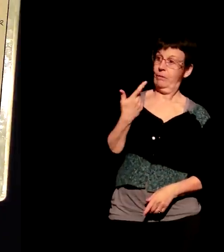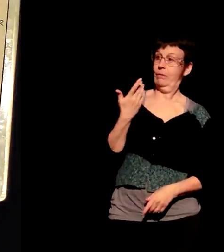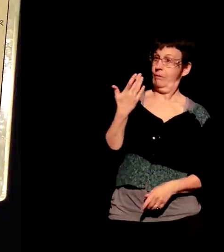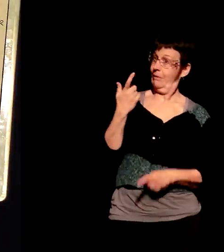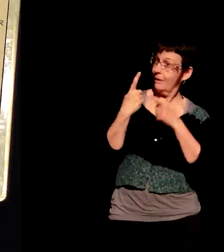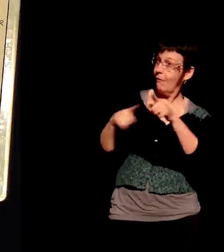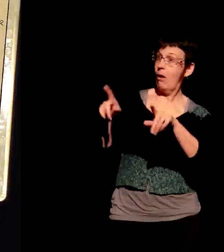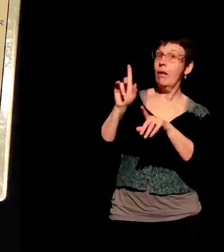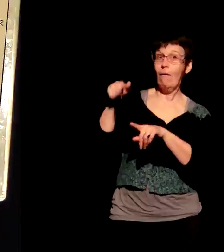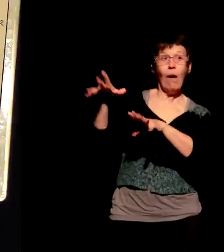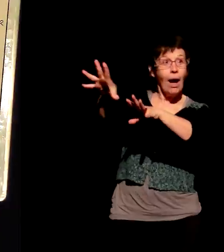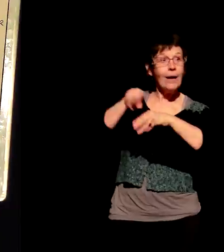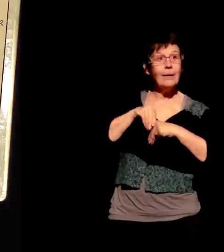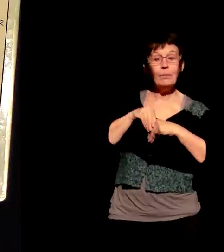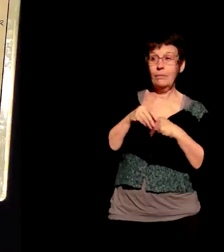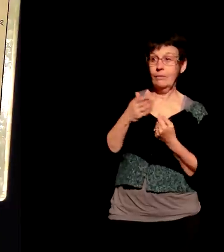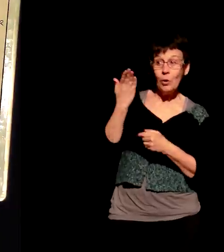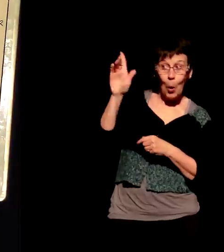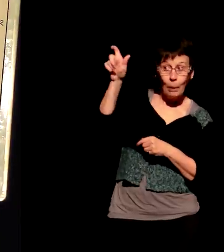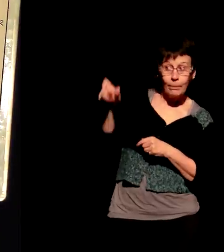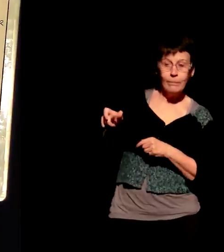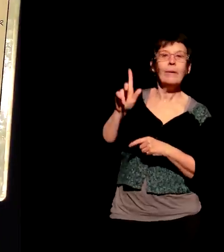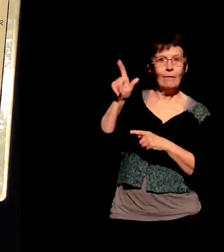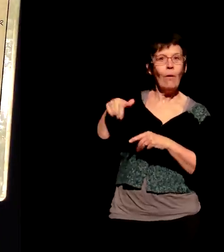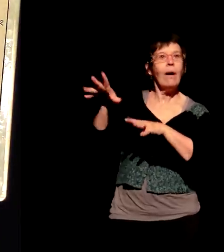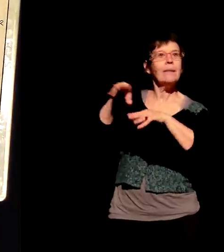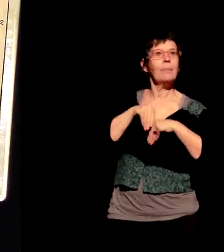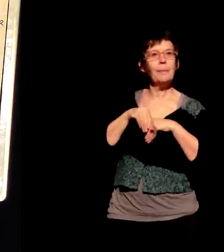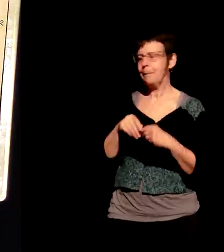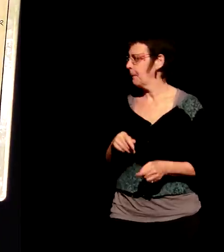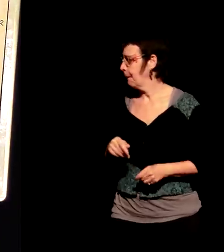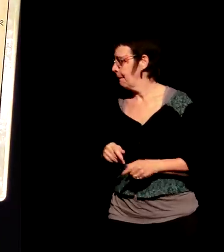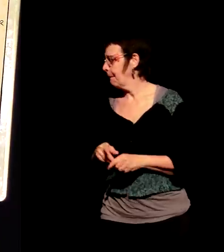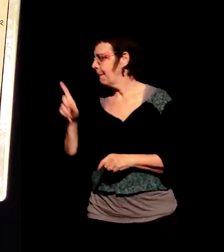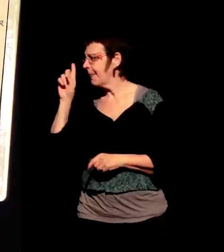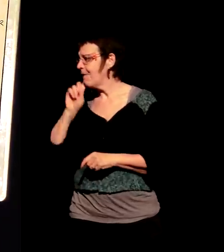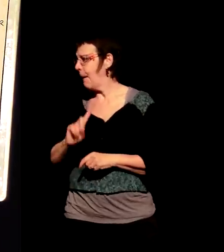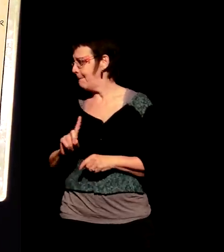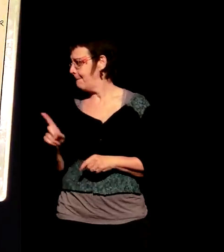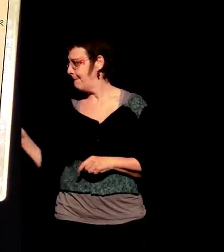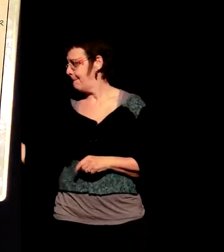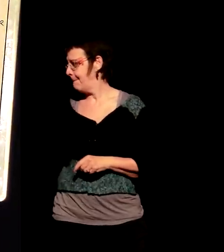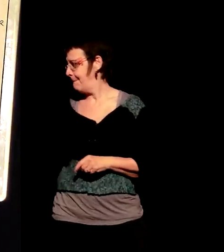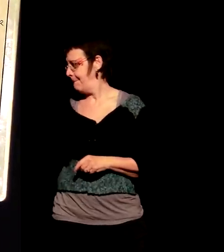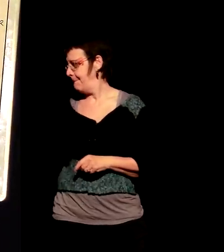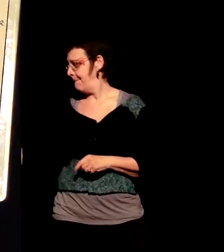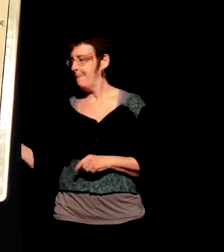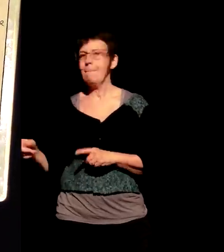Il faut accepter l'autre. Il y a Christine Delphi, une sociologue féministe que j'aime